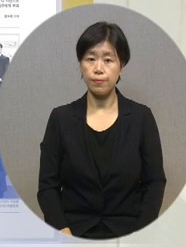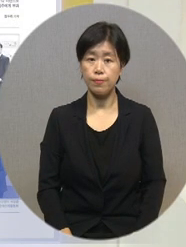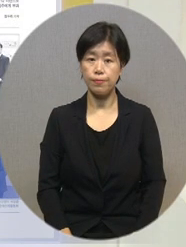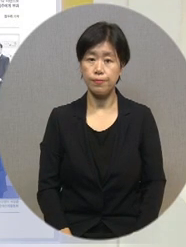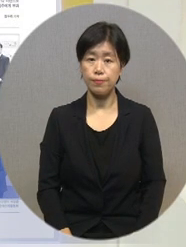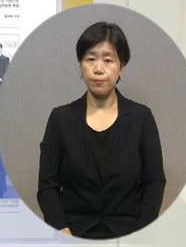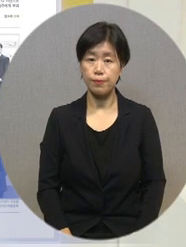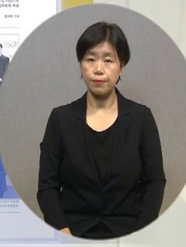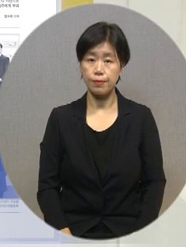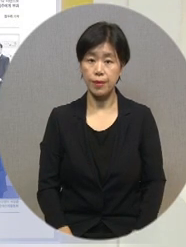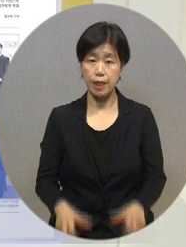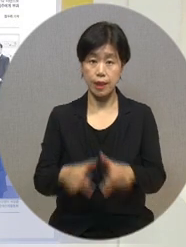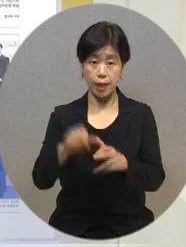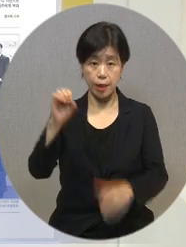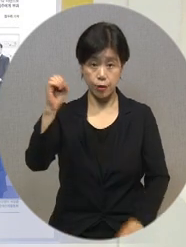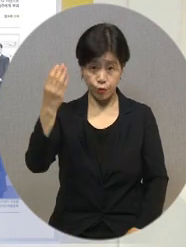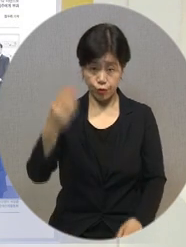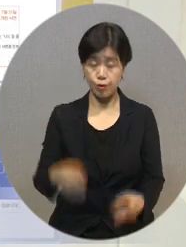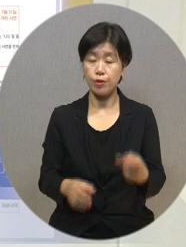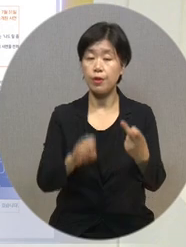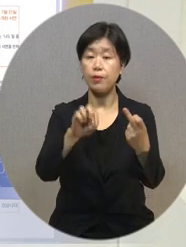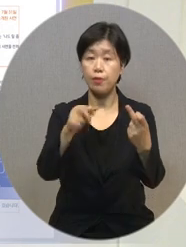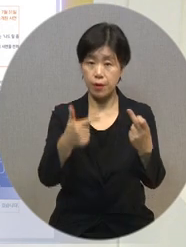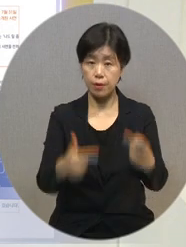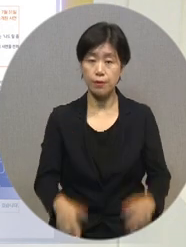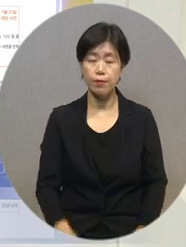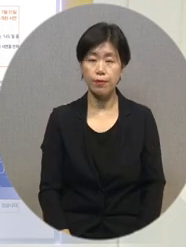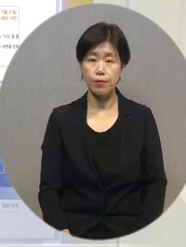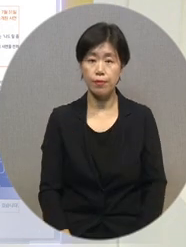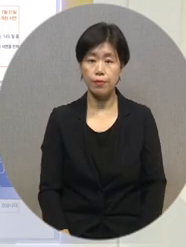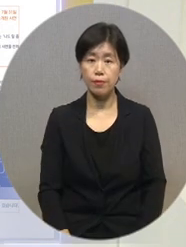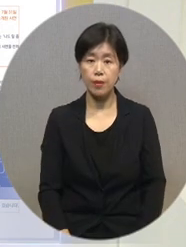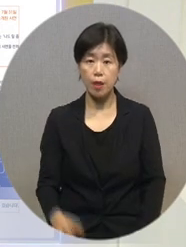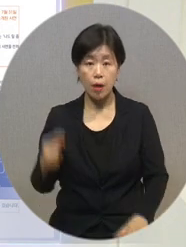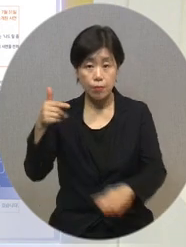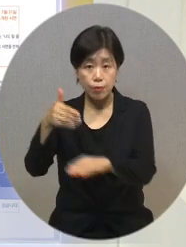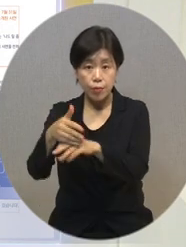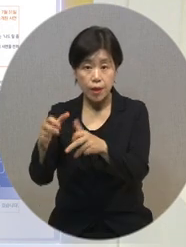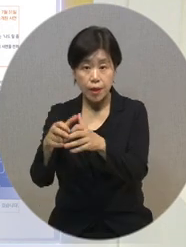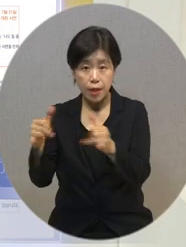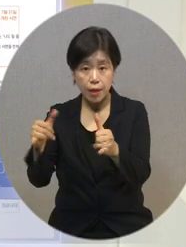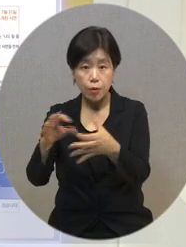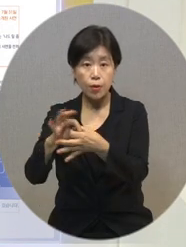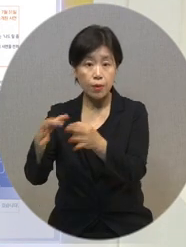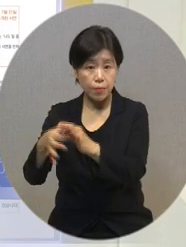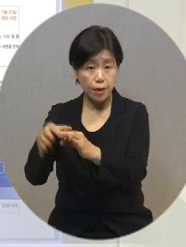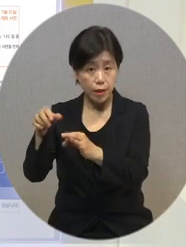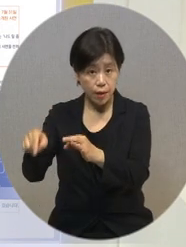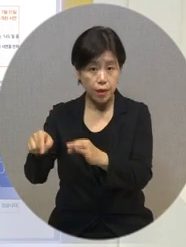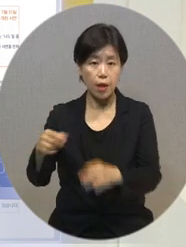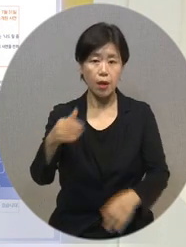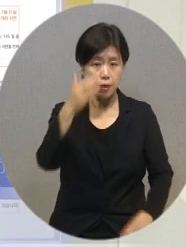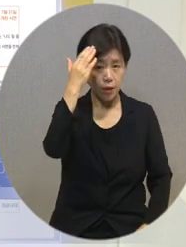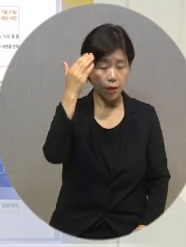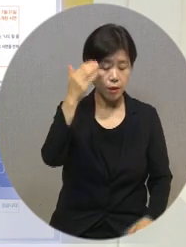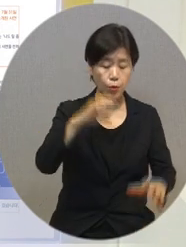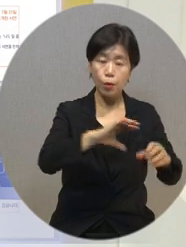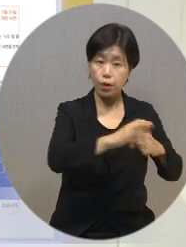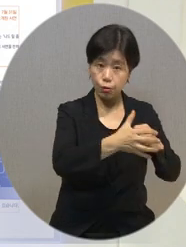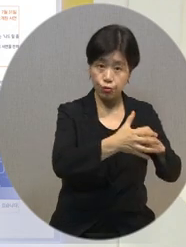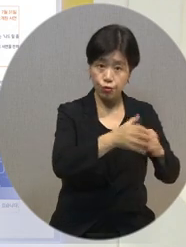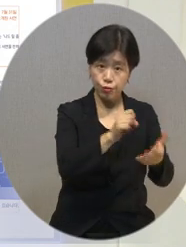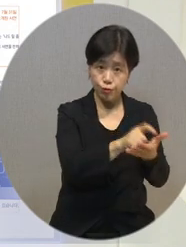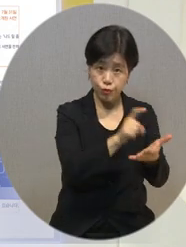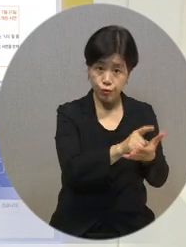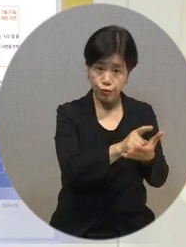있니다 계속해서 장애인 신문 면입니다 스페셜 올림픽 코리아와 대구 FC K 3그 통합 축구